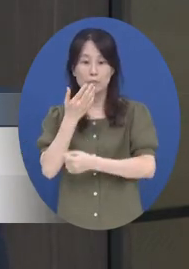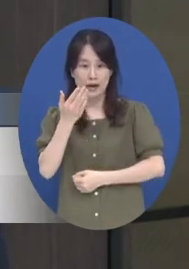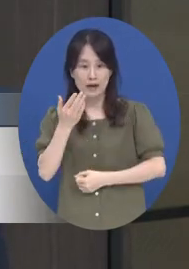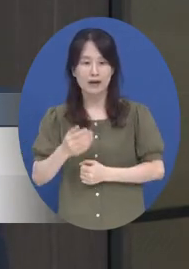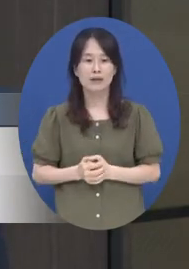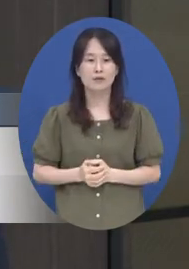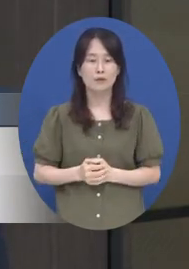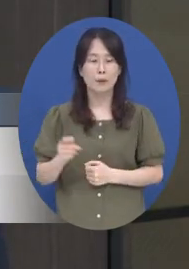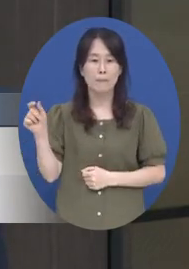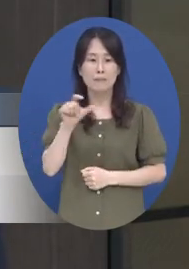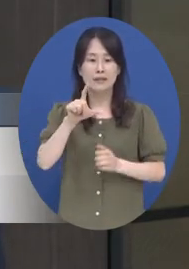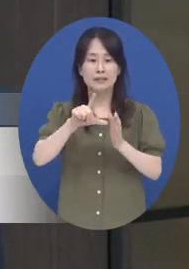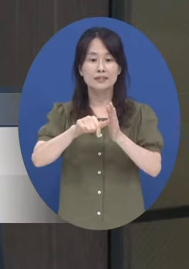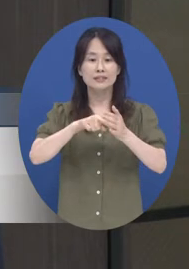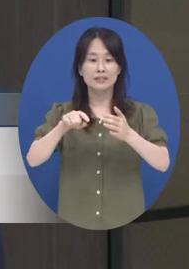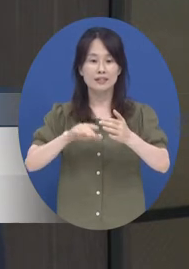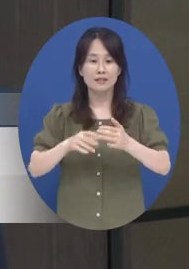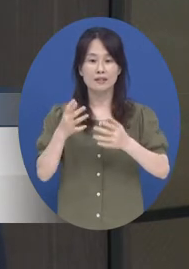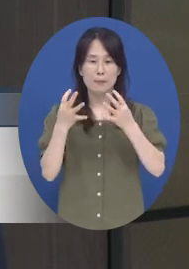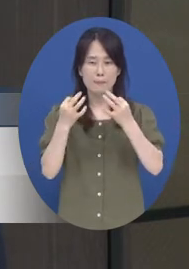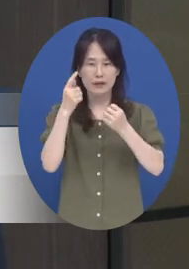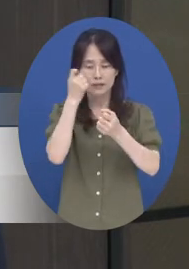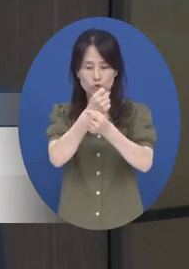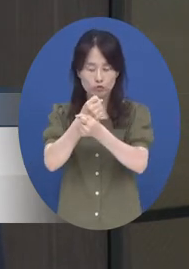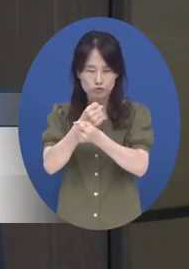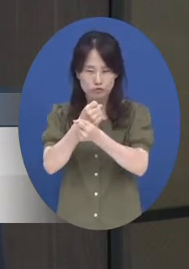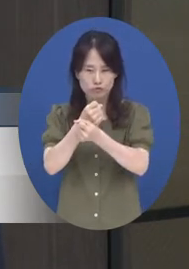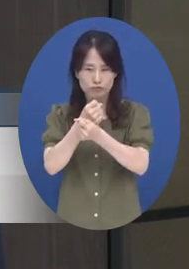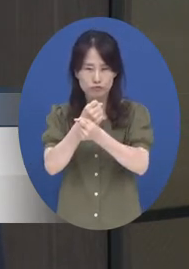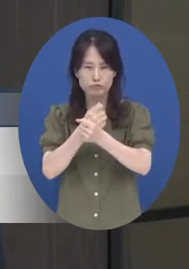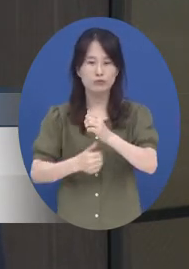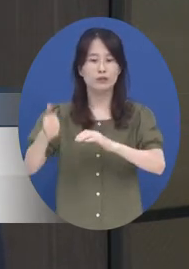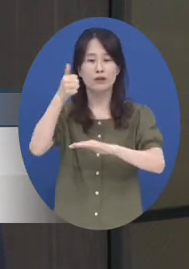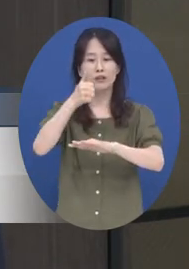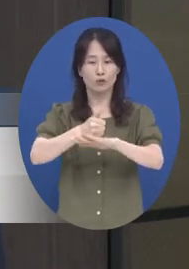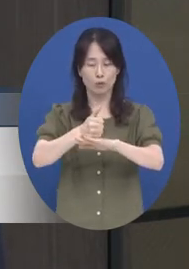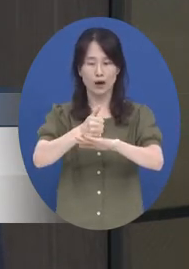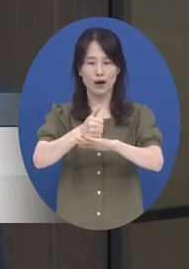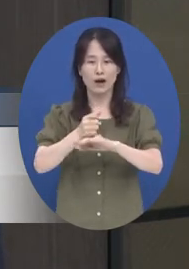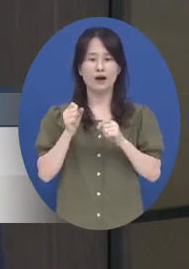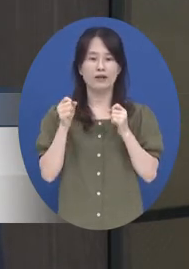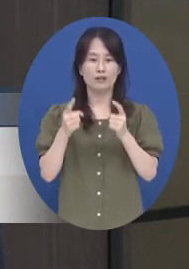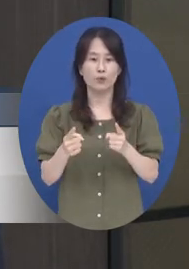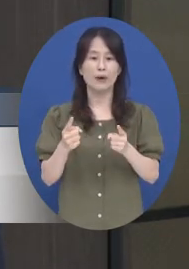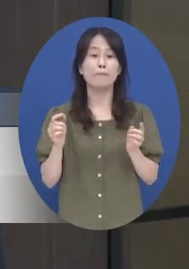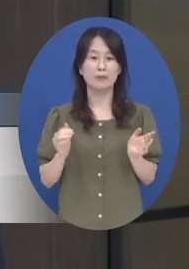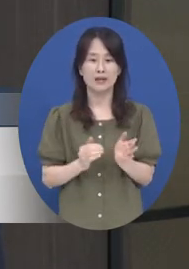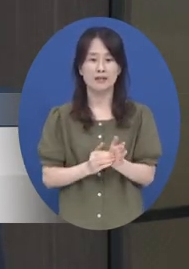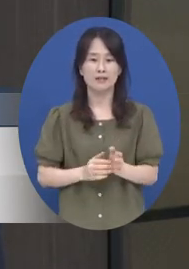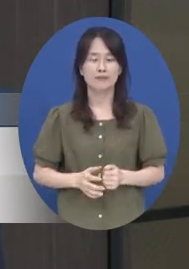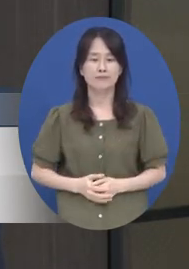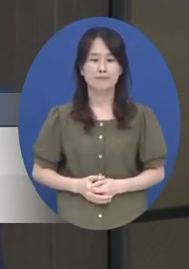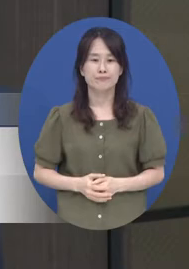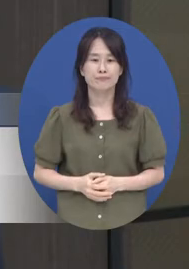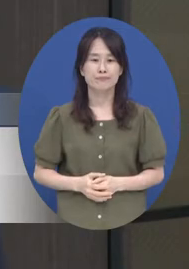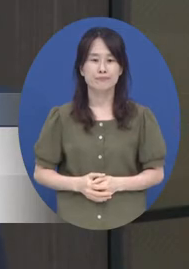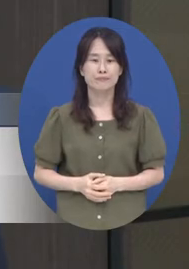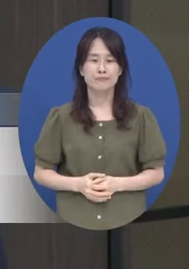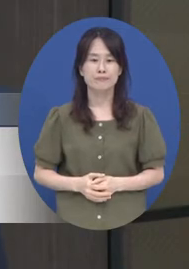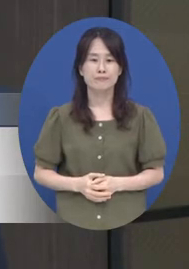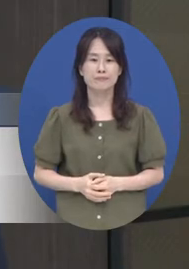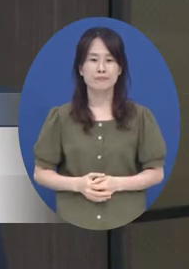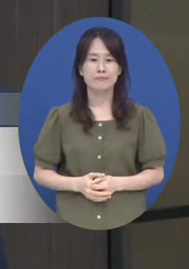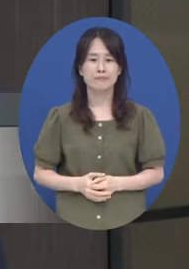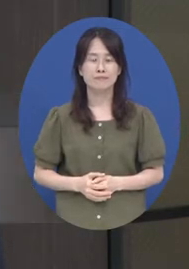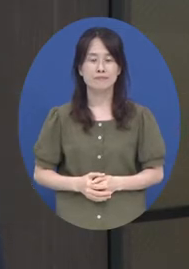공격적인 연구를 하게 되었고, 굉장히 빠른 시간 내 많은 어떤 그 연구 성과를 달성하는